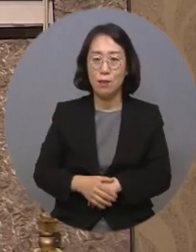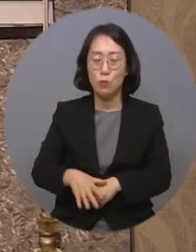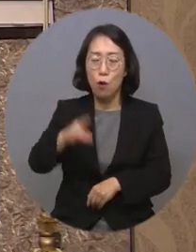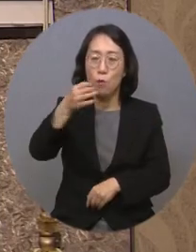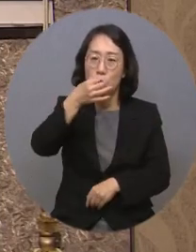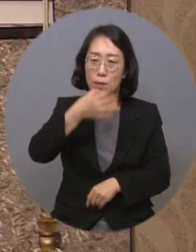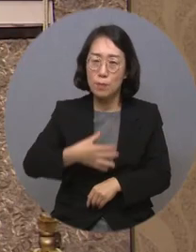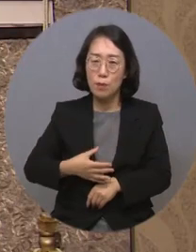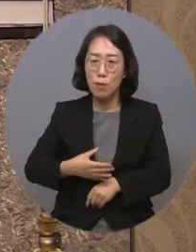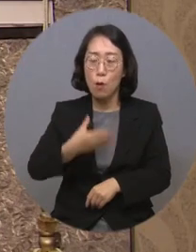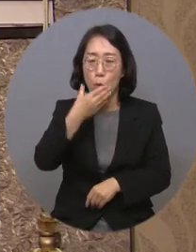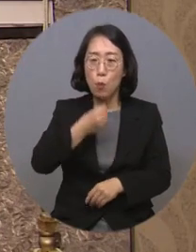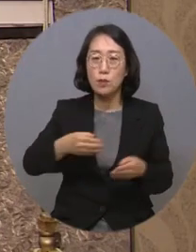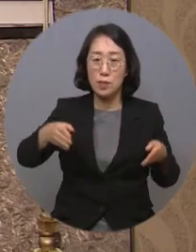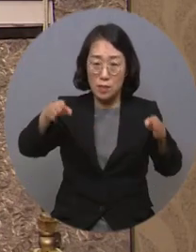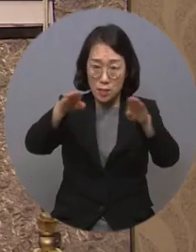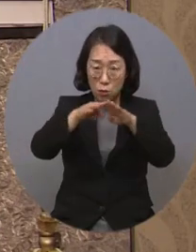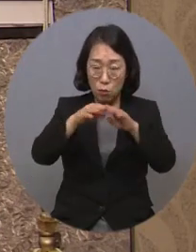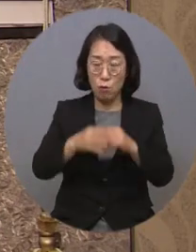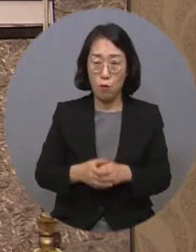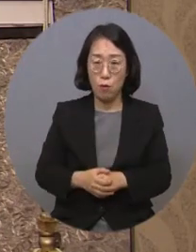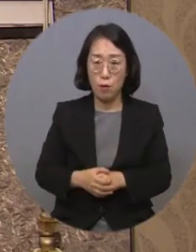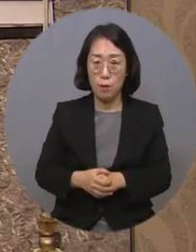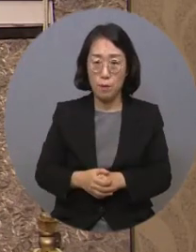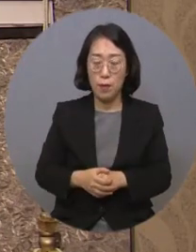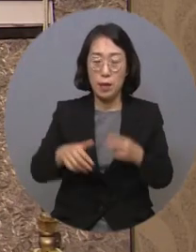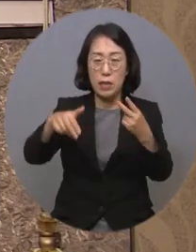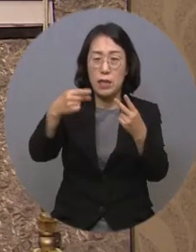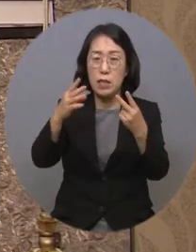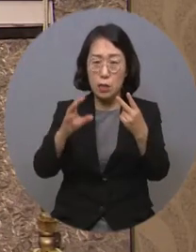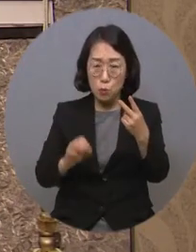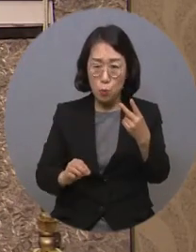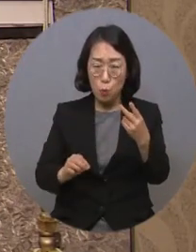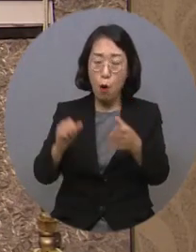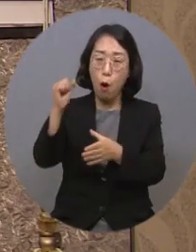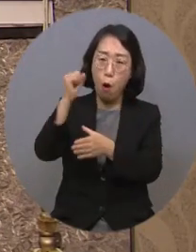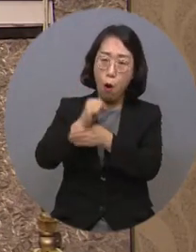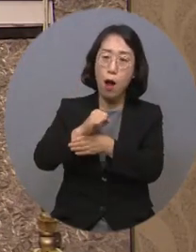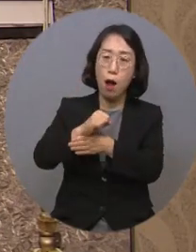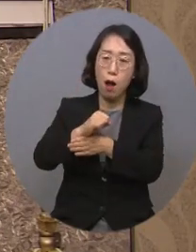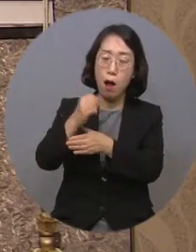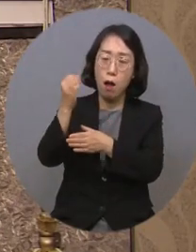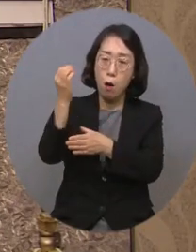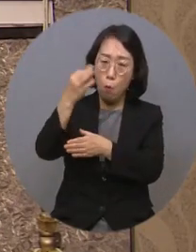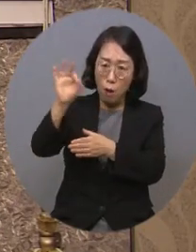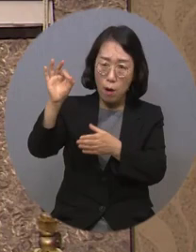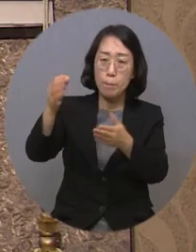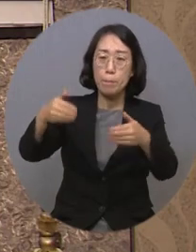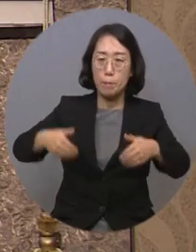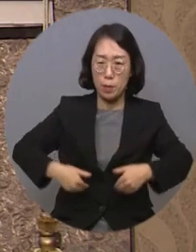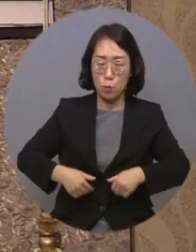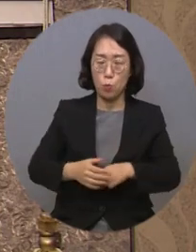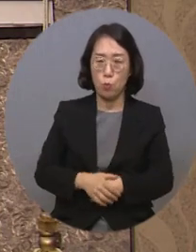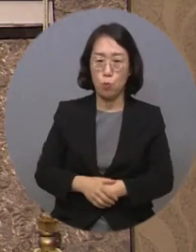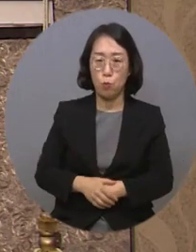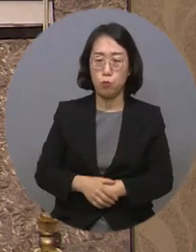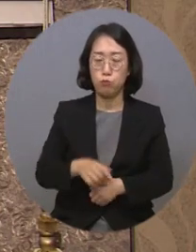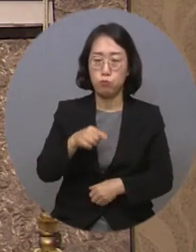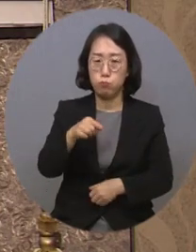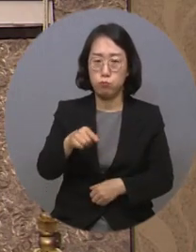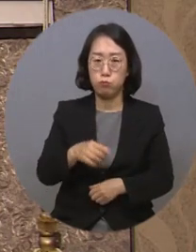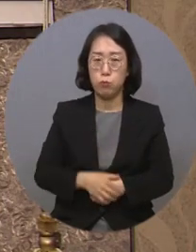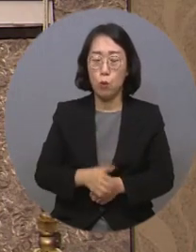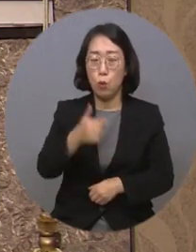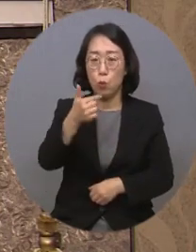장애인 복지시설인데 근린 2종으로 허가를 내야 되거든요. 네. 그래서 군에서는 장애인 복지시설이니까 노유자로 내라. 아.